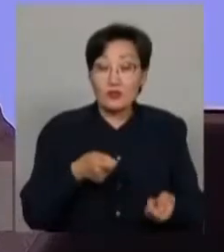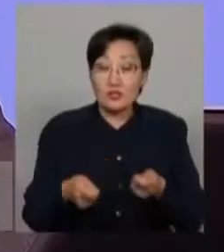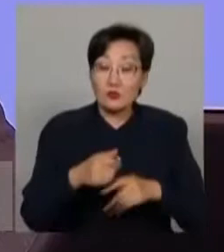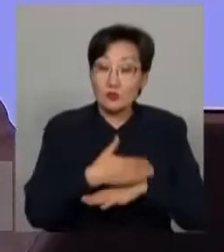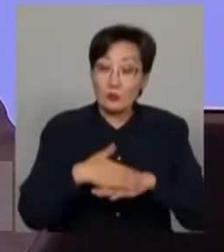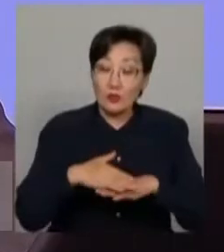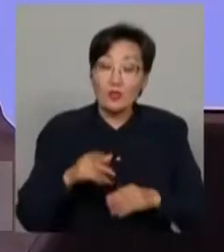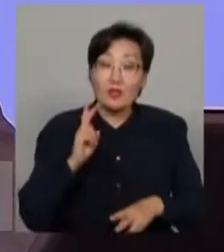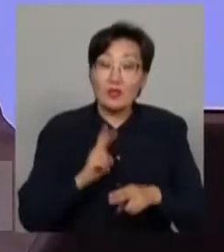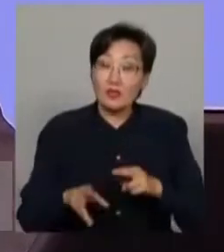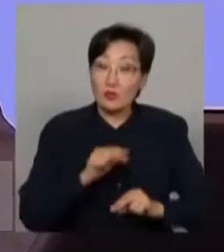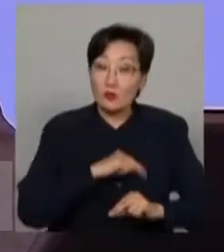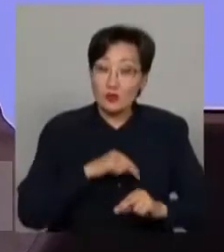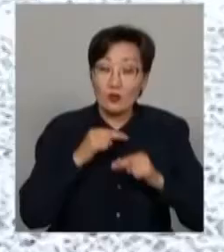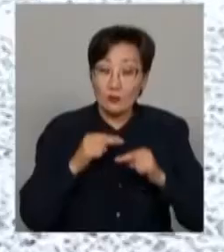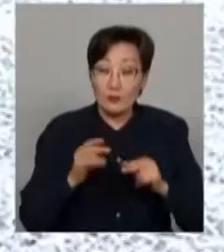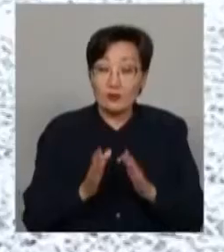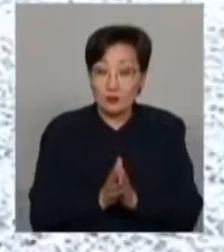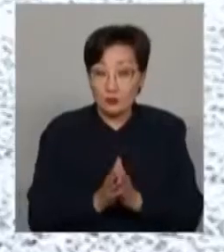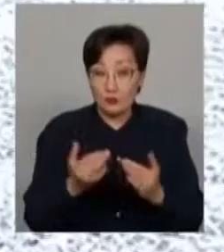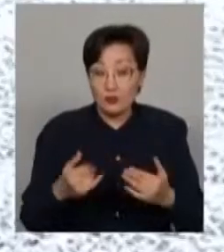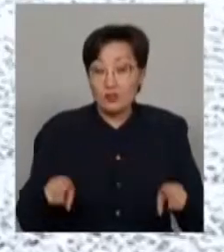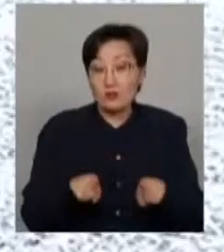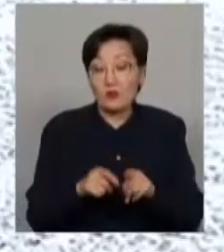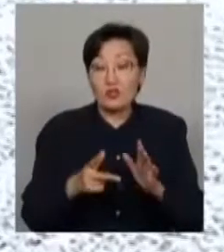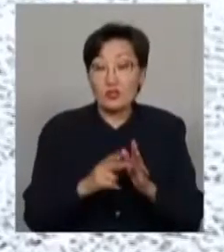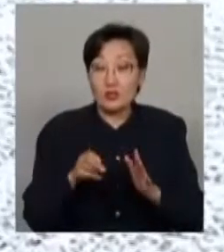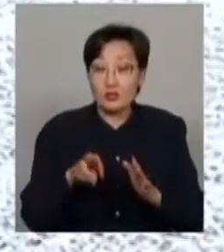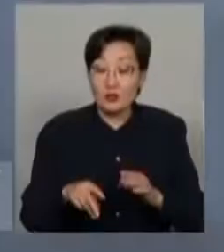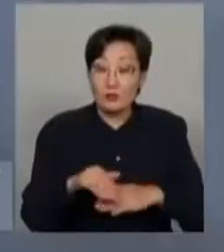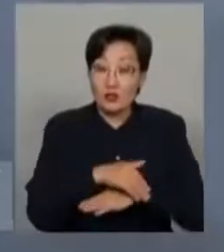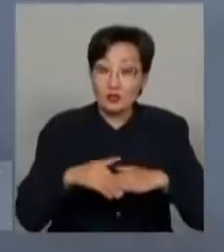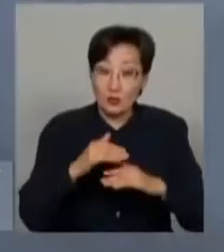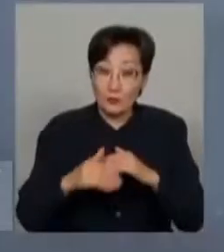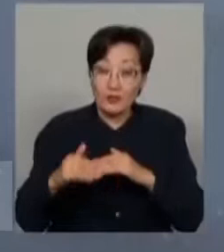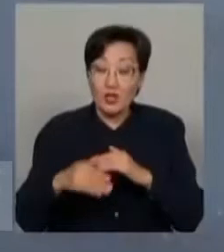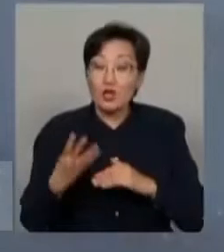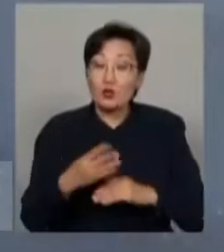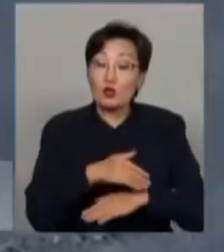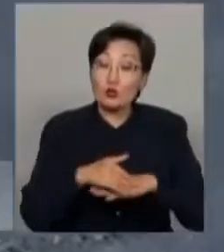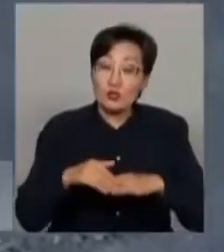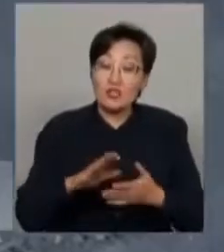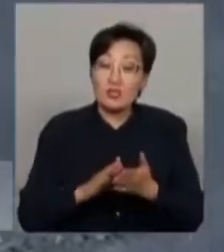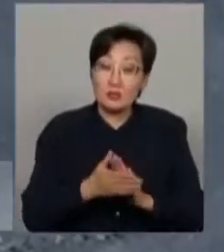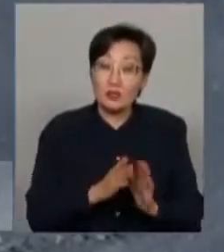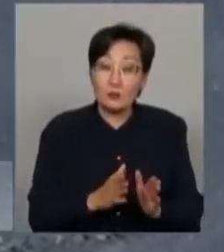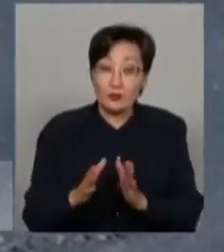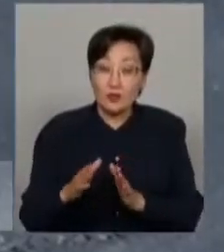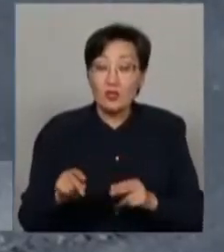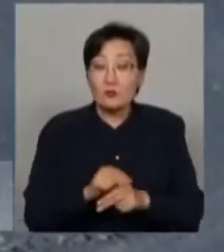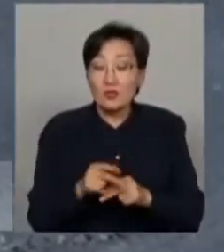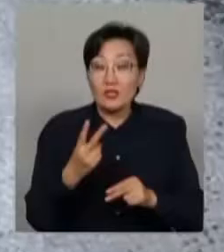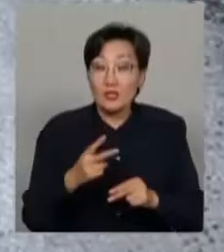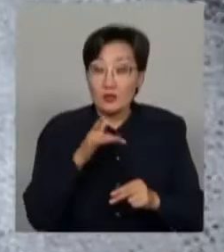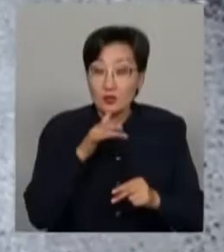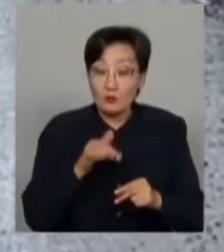көшедегі аяқталмаған жұмыстарға мән беруін сұраған. Бүгінде мұнда 8 шақырымдық жол асфальтталып, 4 көшеде жағдай жасалды. Ендігі де жөндеудің екінші